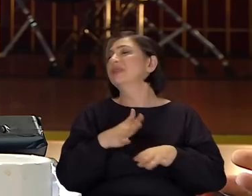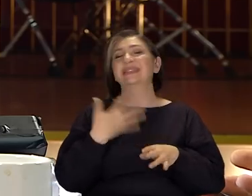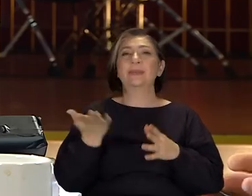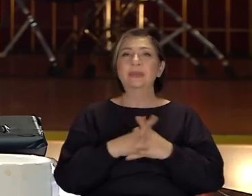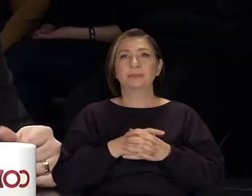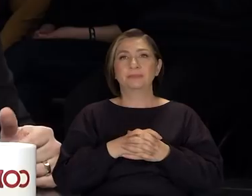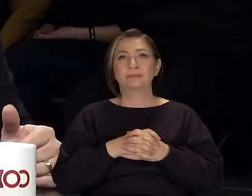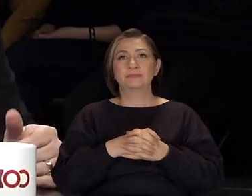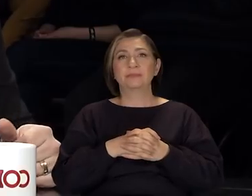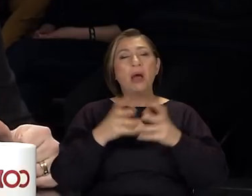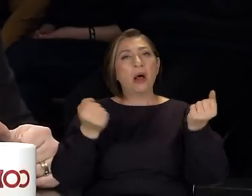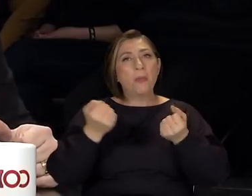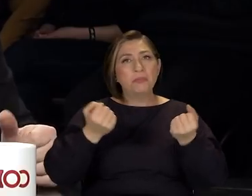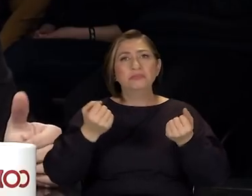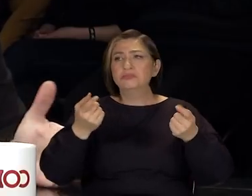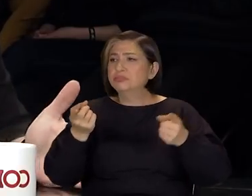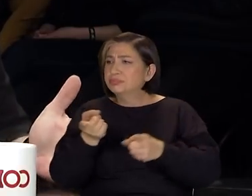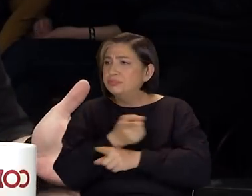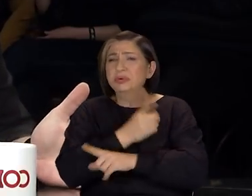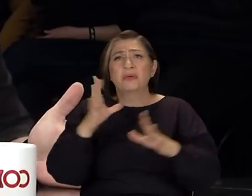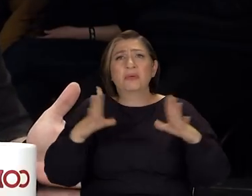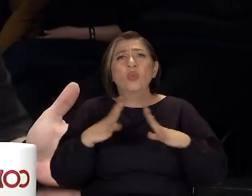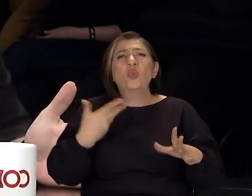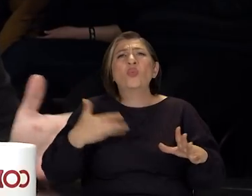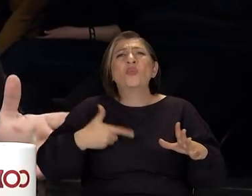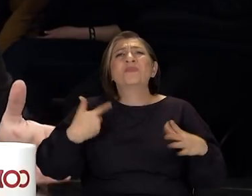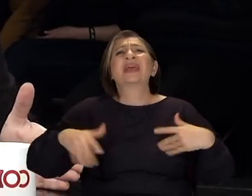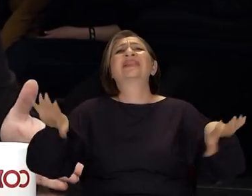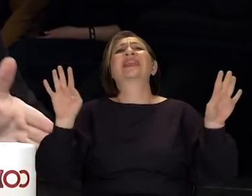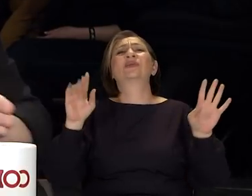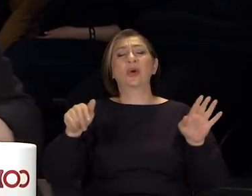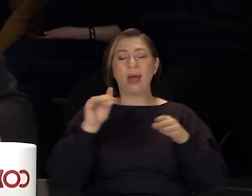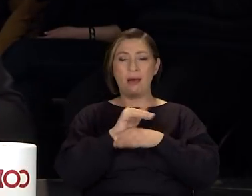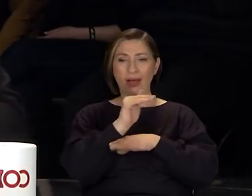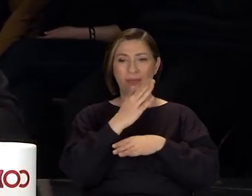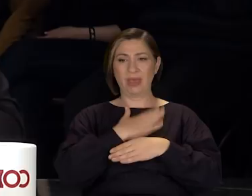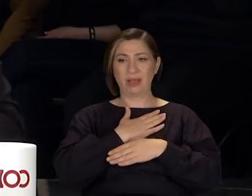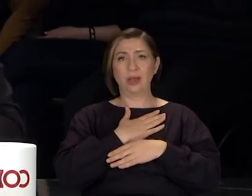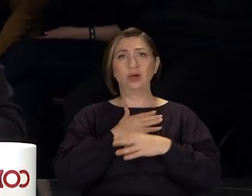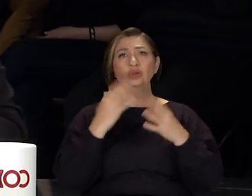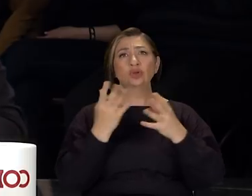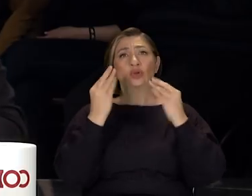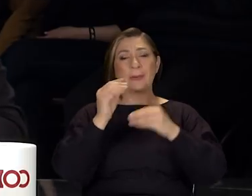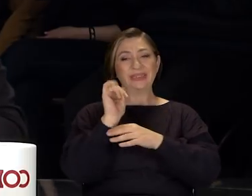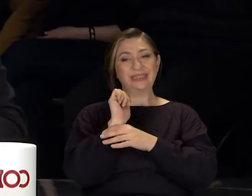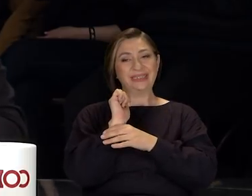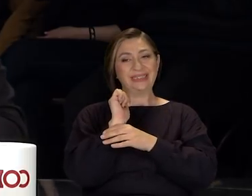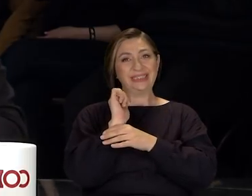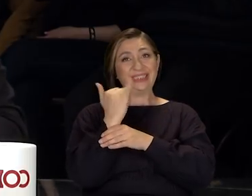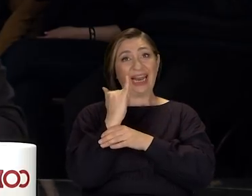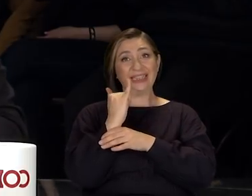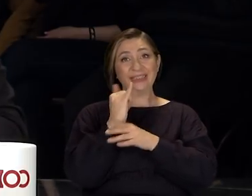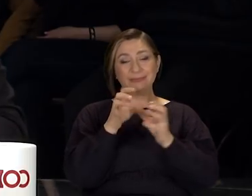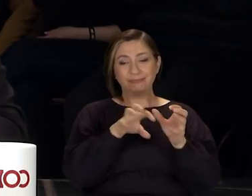yani. Arabam, bilmem ne, ıvırım zıvırım umurumda değil. Şimdi hayat beni çok güzel bir sanat